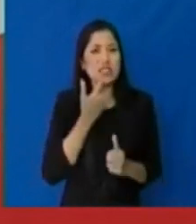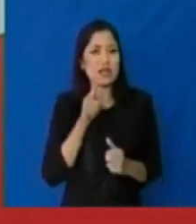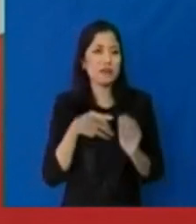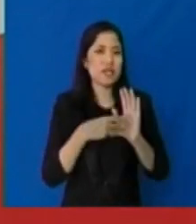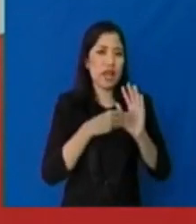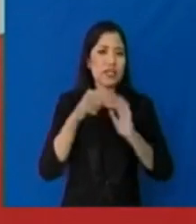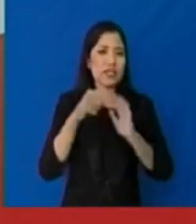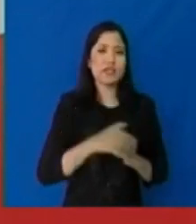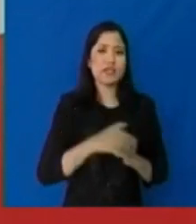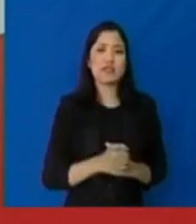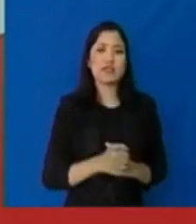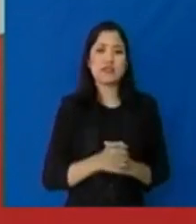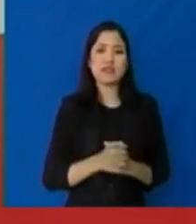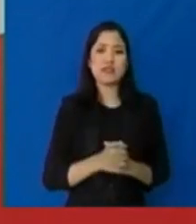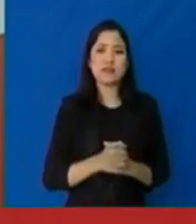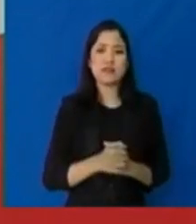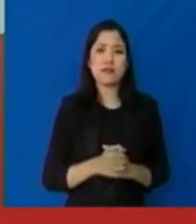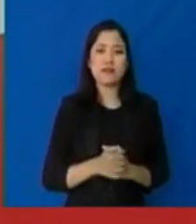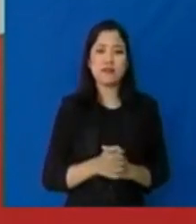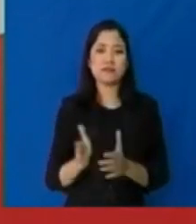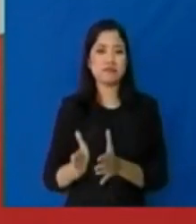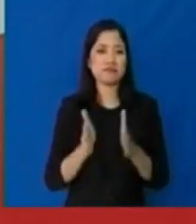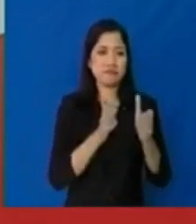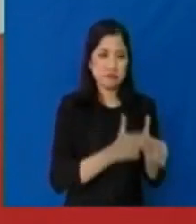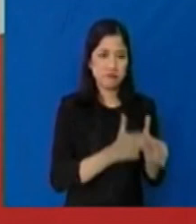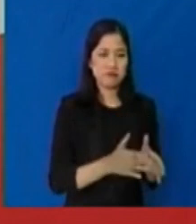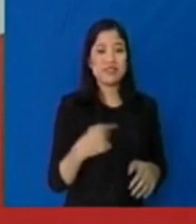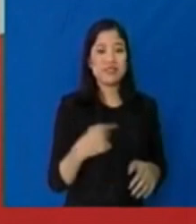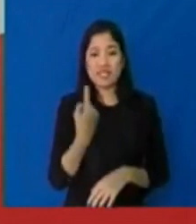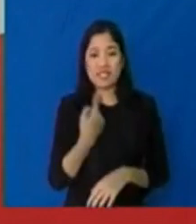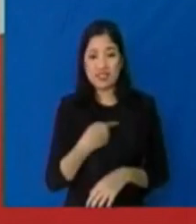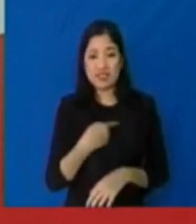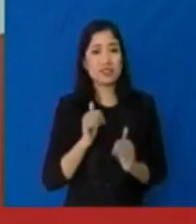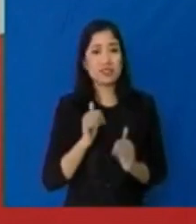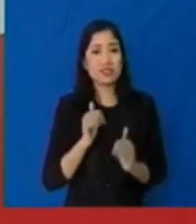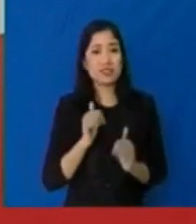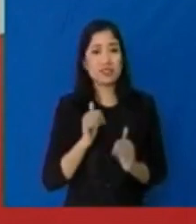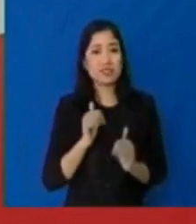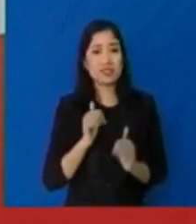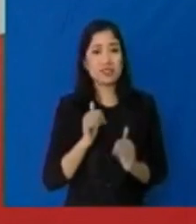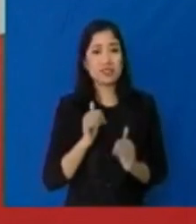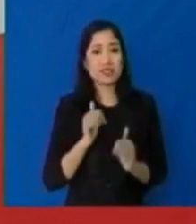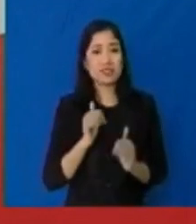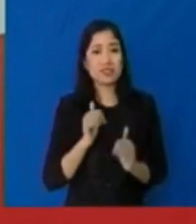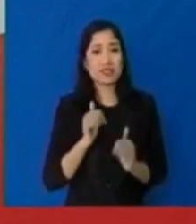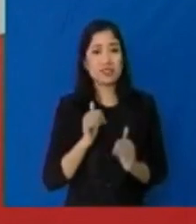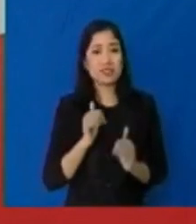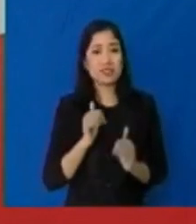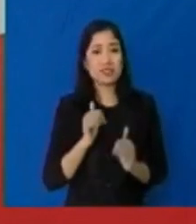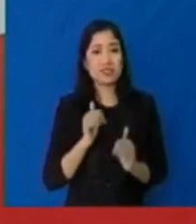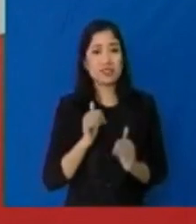yang berikutnya, kita juga sudah mulai menyiapkan tentang rumah sakit